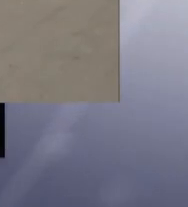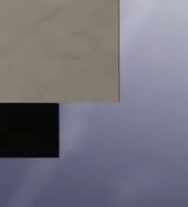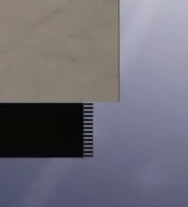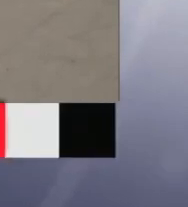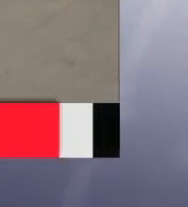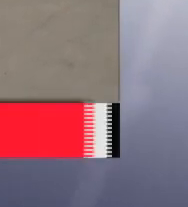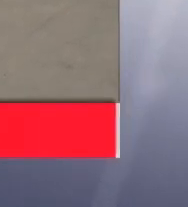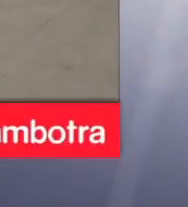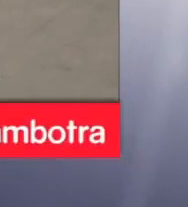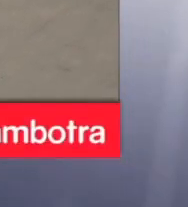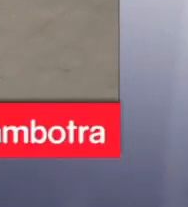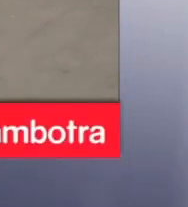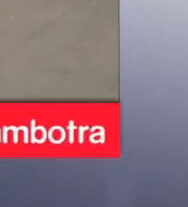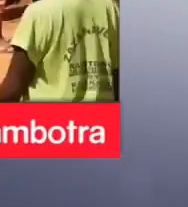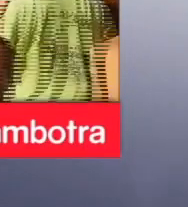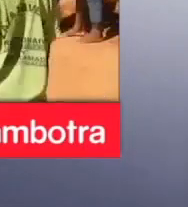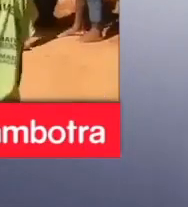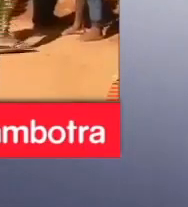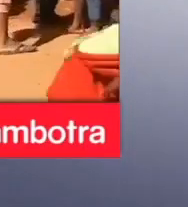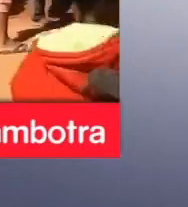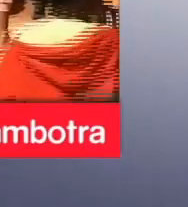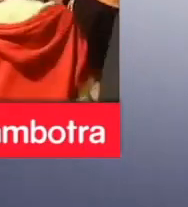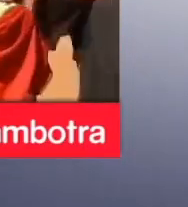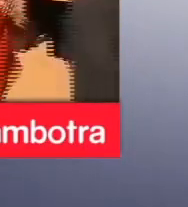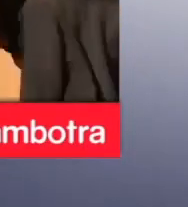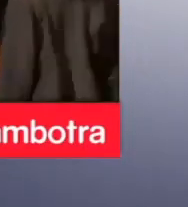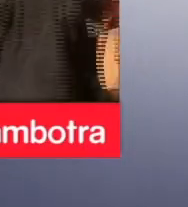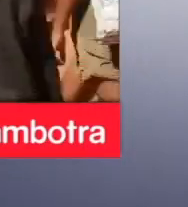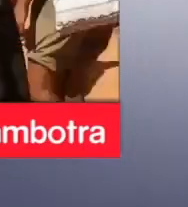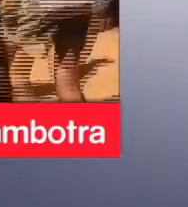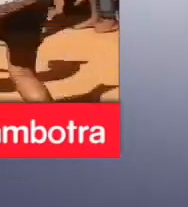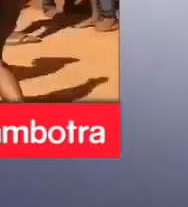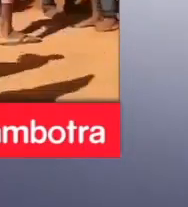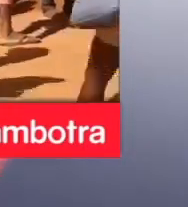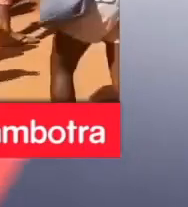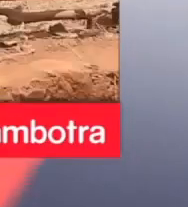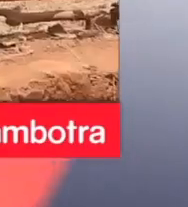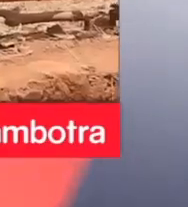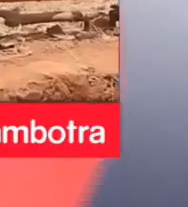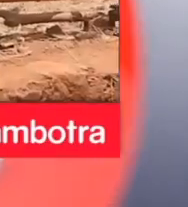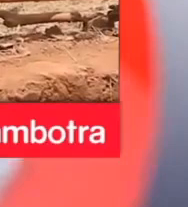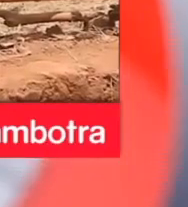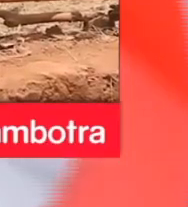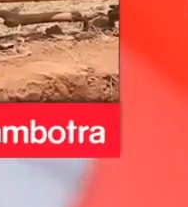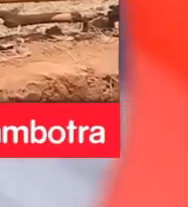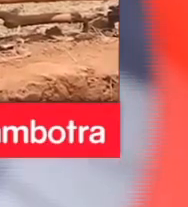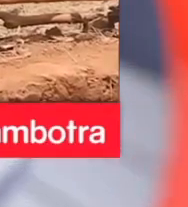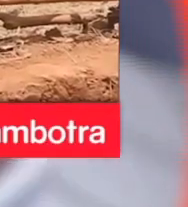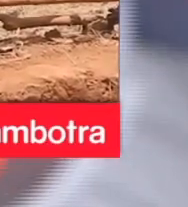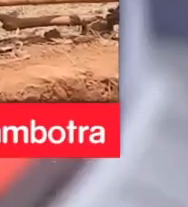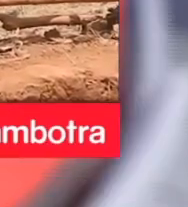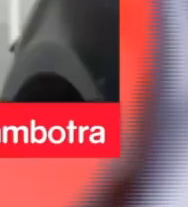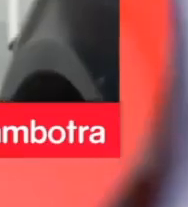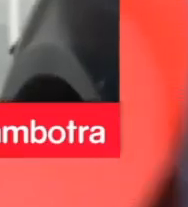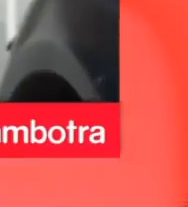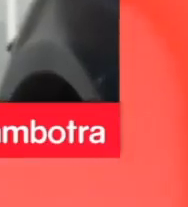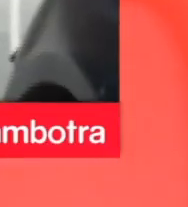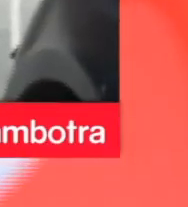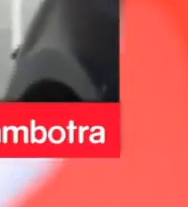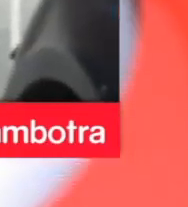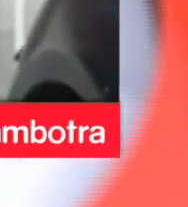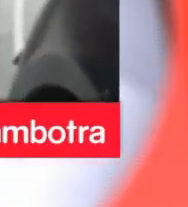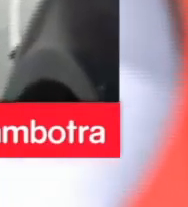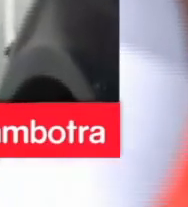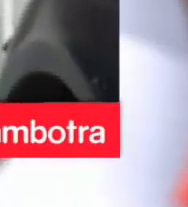tsateka ireo olona efatra mbifolo ahina ho ny retsikombakomba tamin'ireo jiolahy pakankeriny tany an-jozorobe